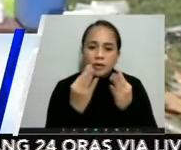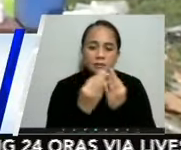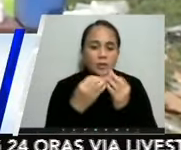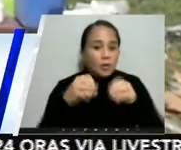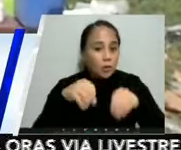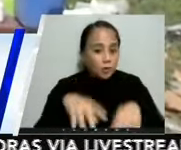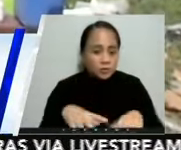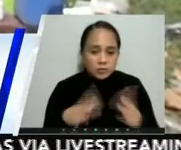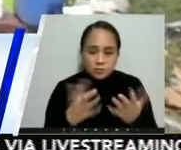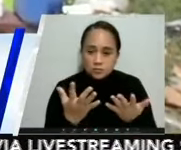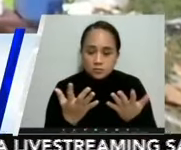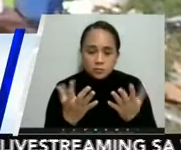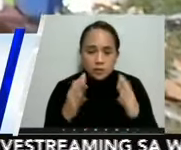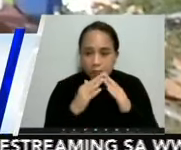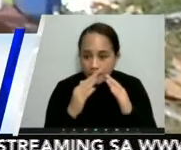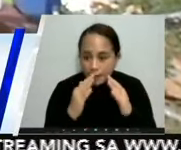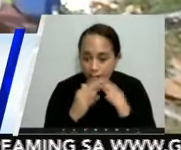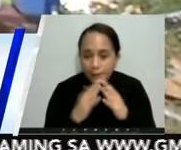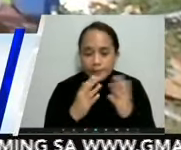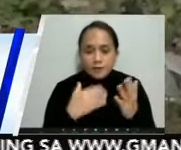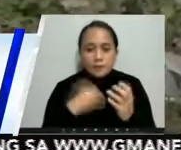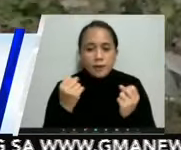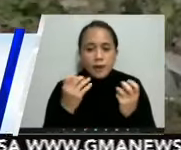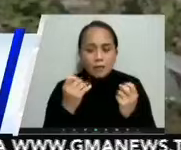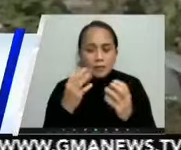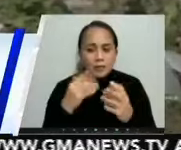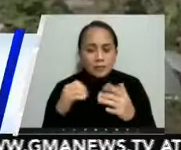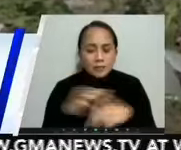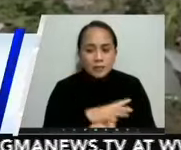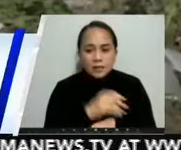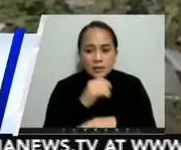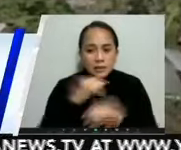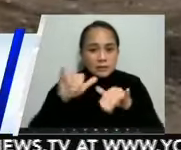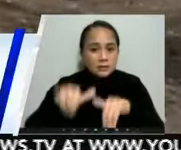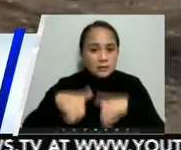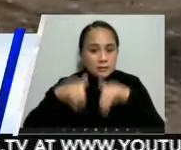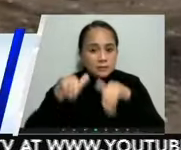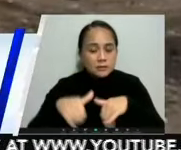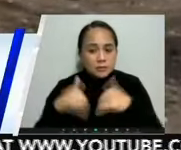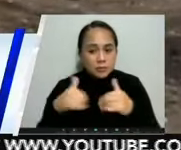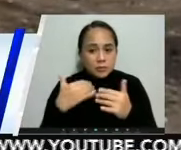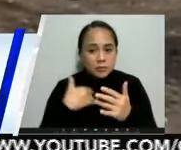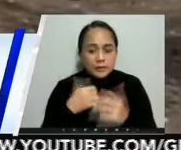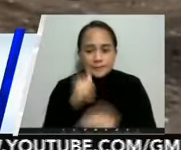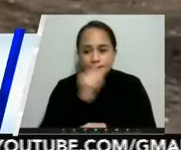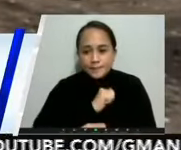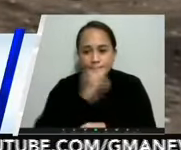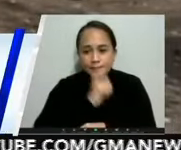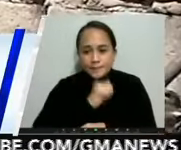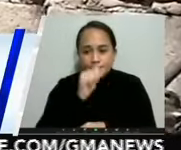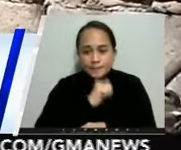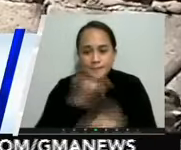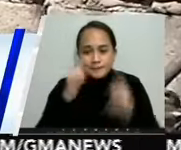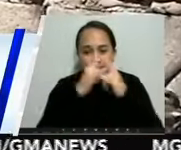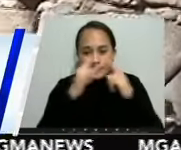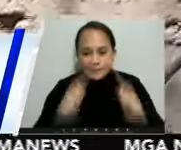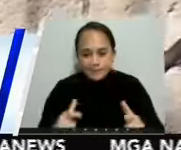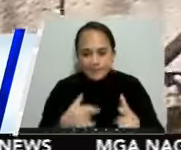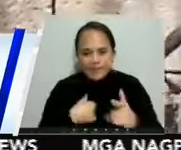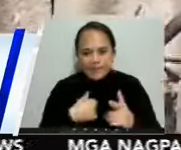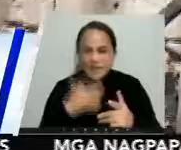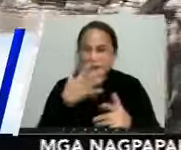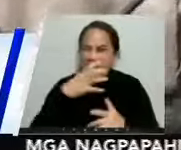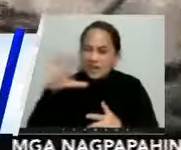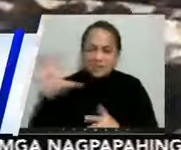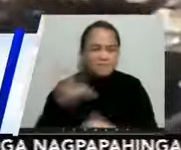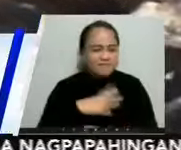nasunugan hindi na umalis dito sa lugar nagtatyaga sa mga tent kahit ganitong nakabilad sa araw kanya-kanyang hanap